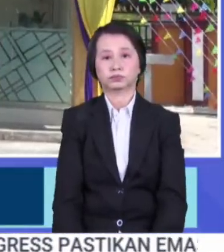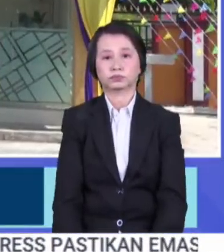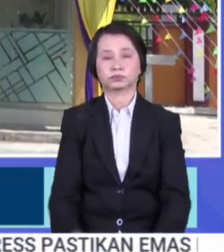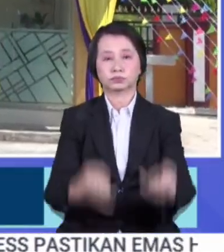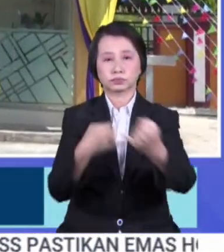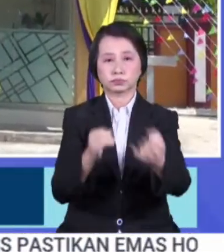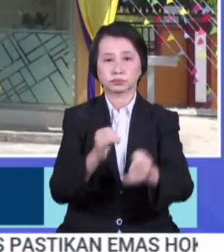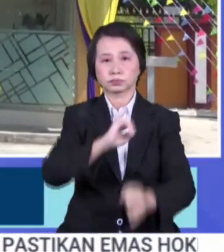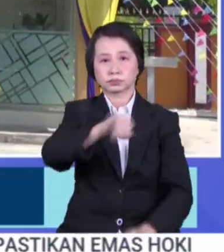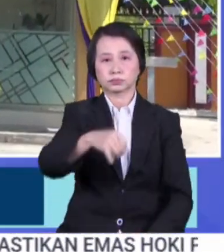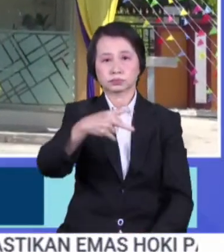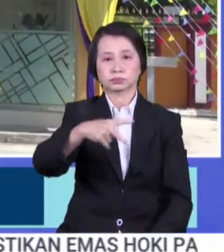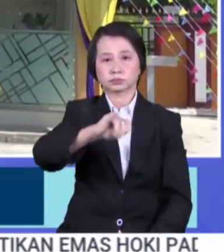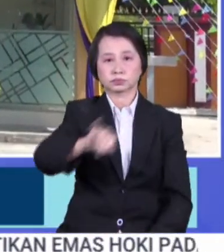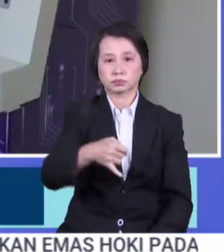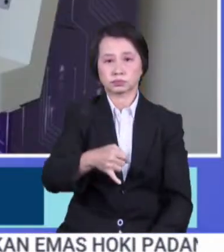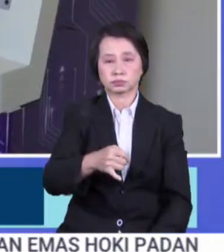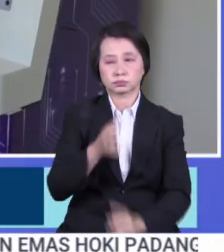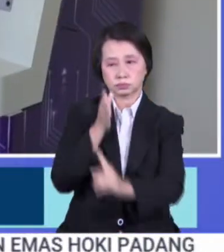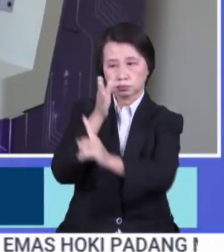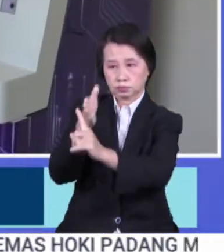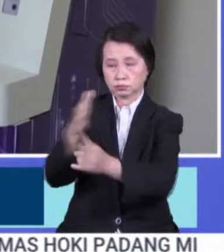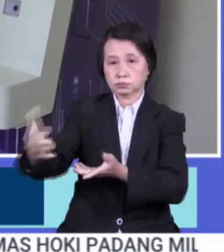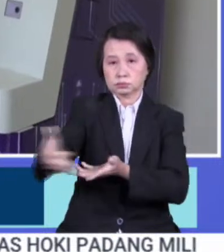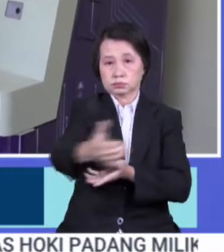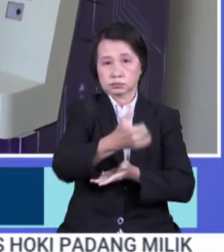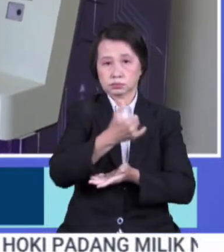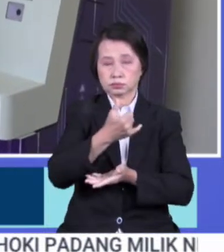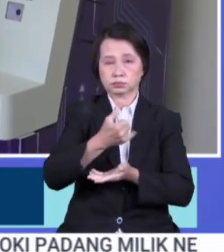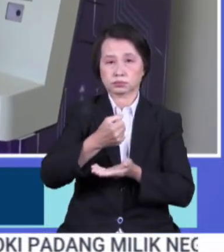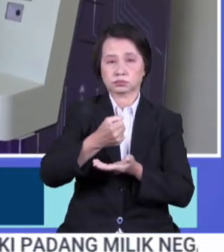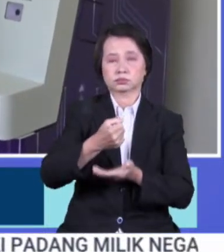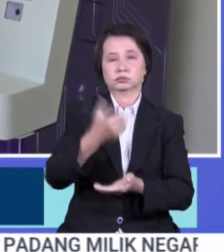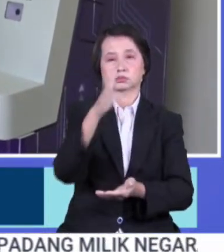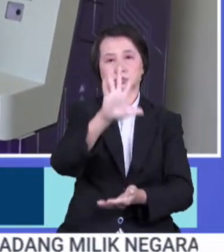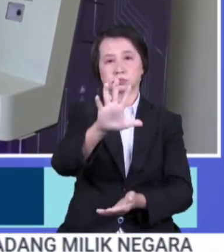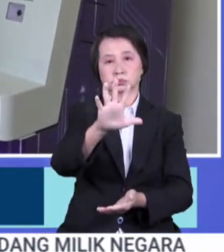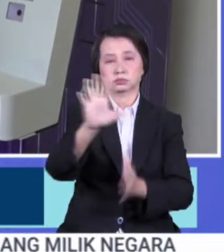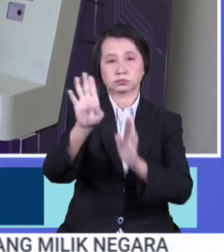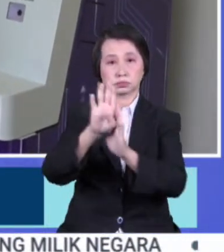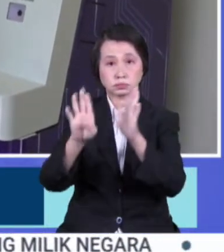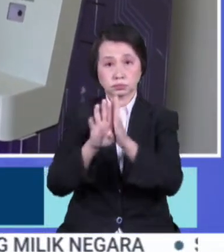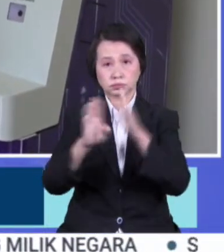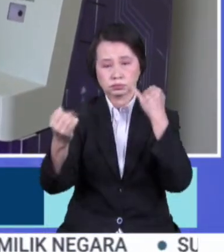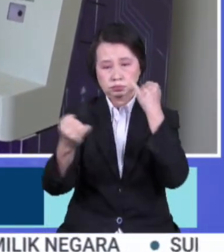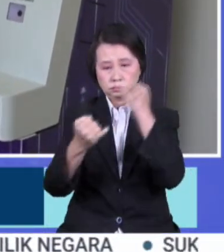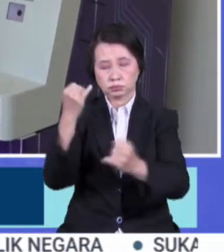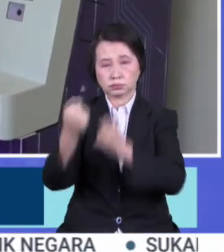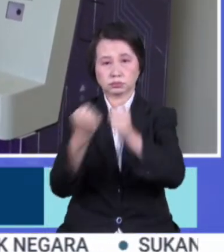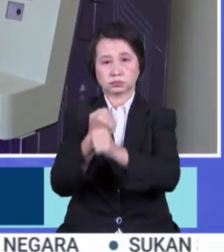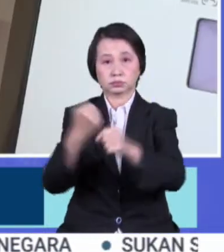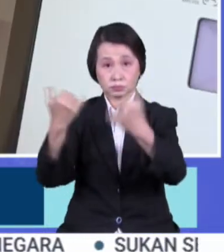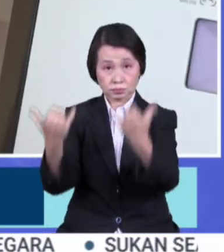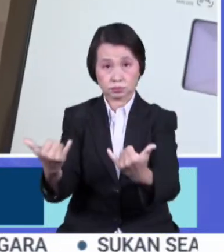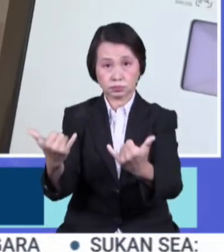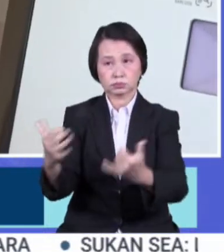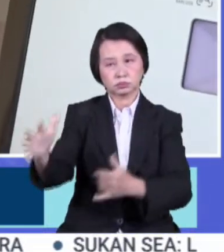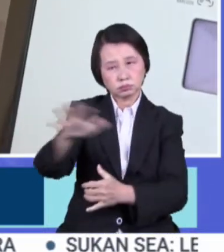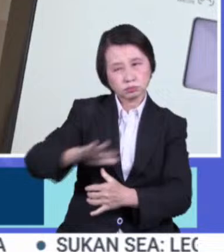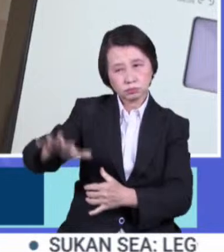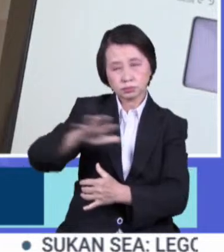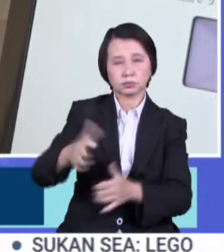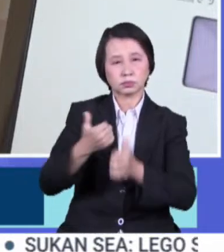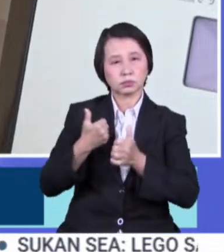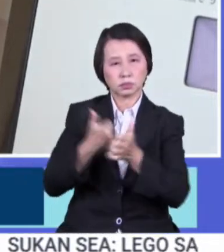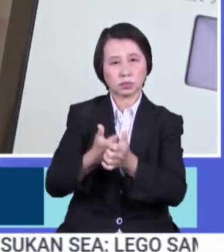Jabatan Pengangkutan Jalan JPJ menyasarkan kutipan hasil lebih RM5 bilion hingga akhir tahun ini. Jangkaan itu